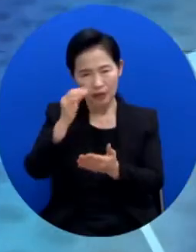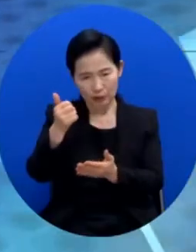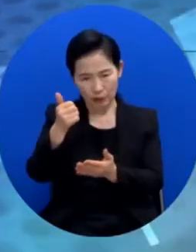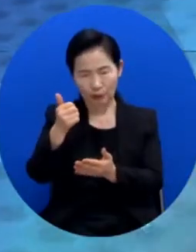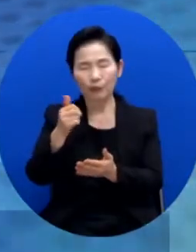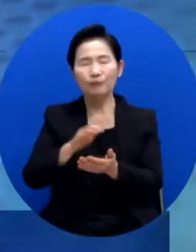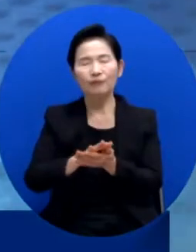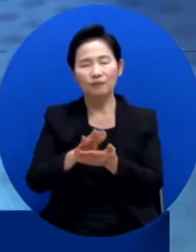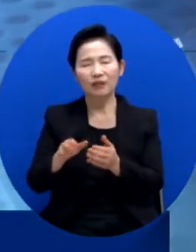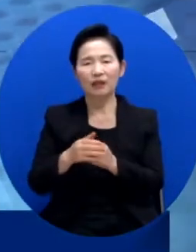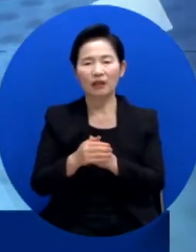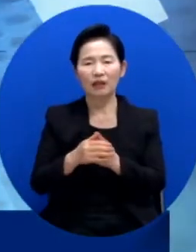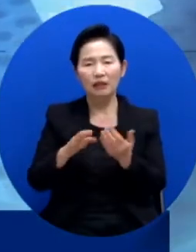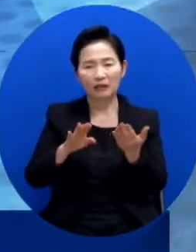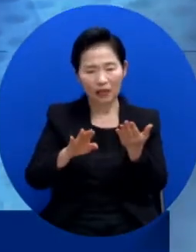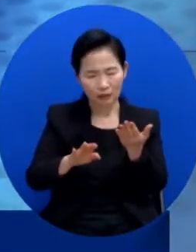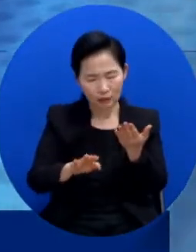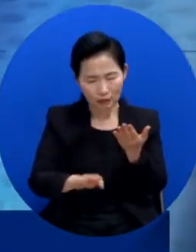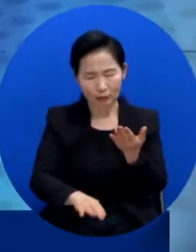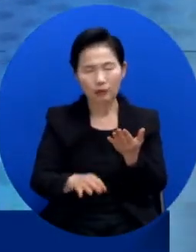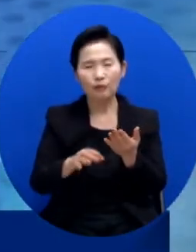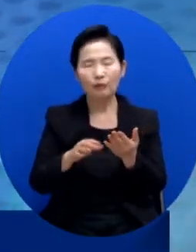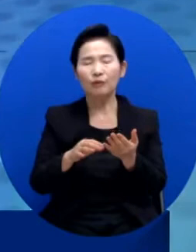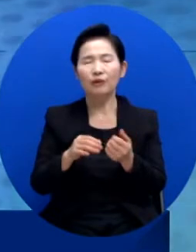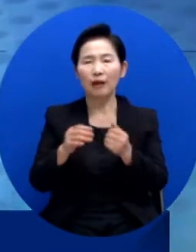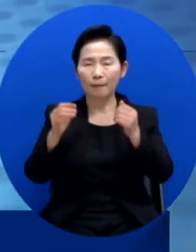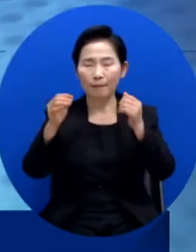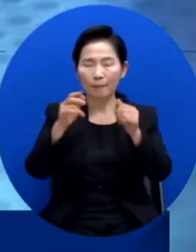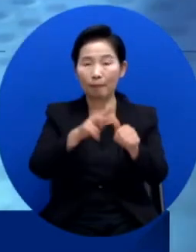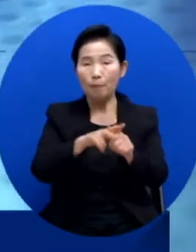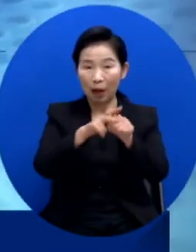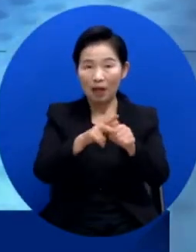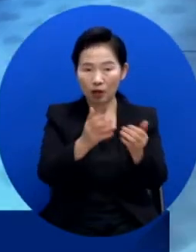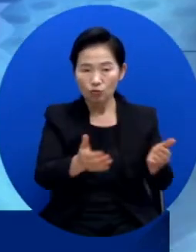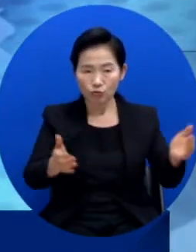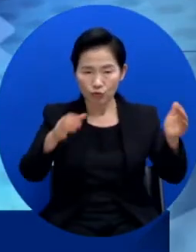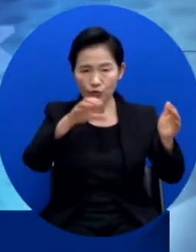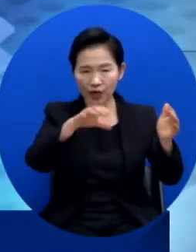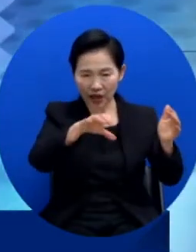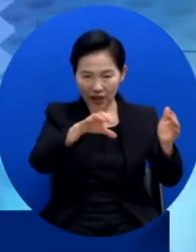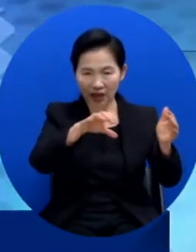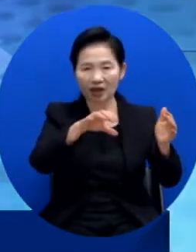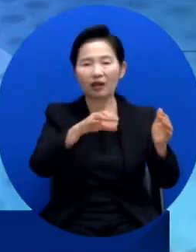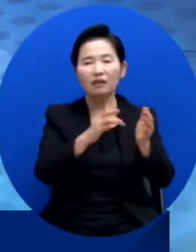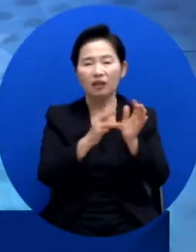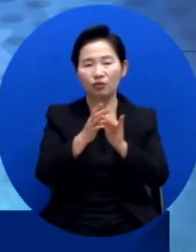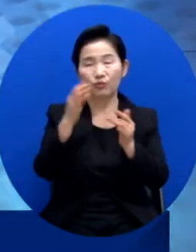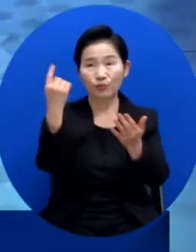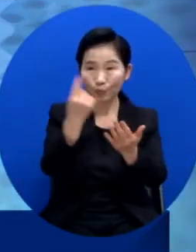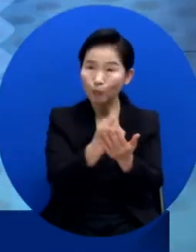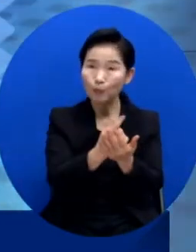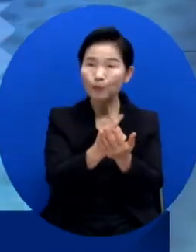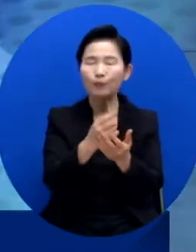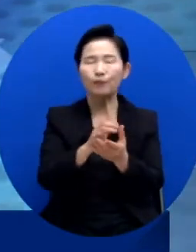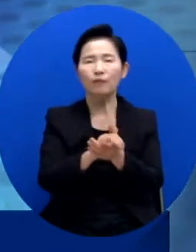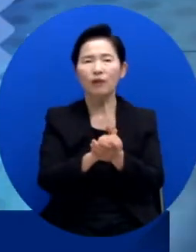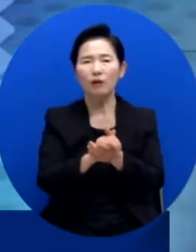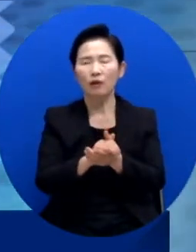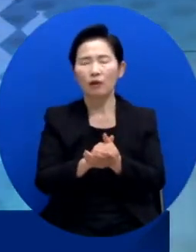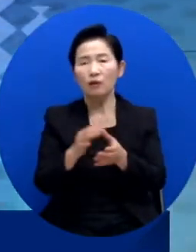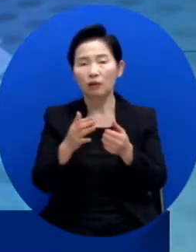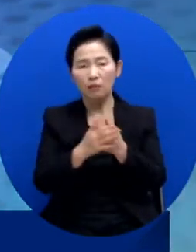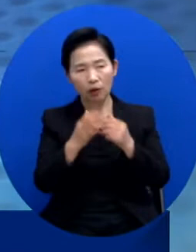낮고 천안 이제 말구유 구유 이제 거기로 예수님 오셨잖아요. 그러니까 어렵고